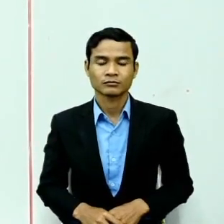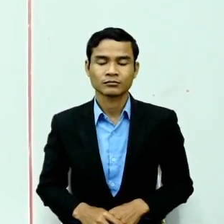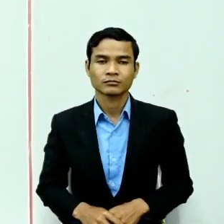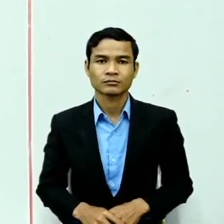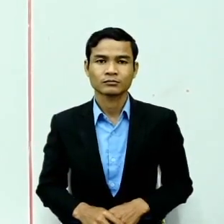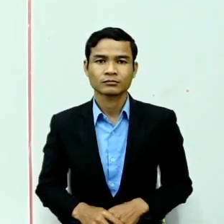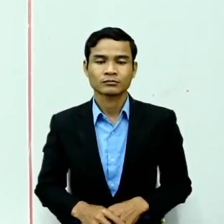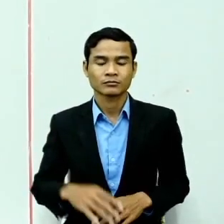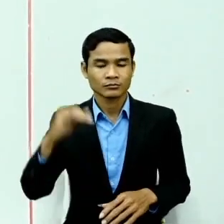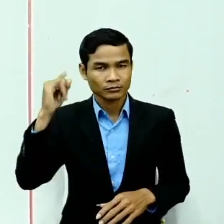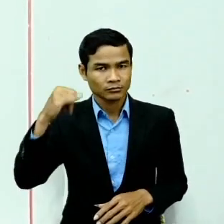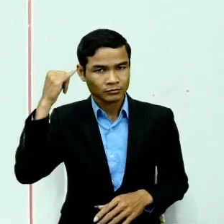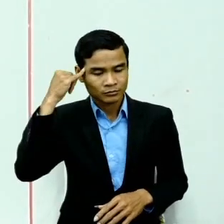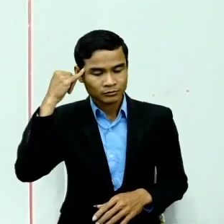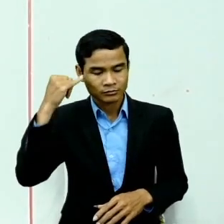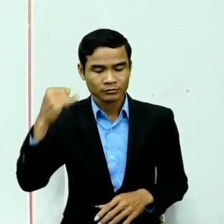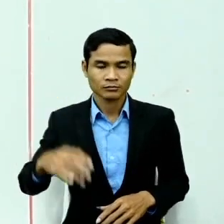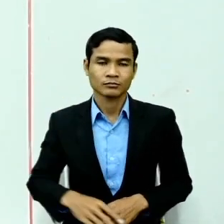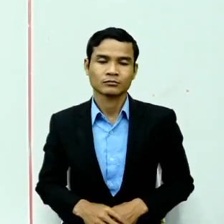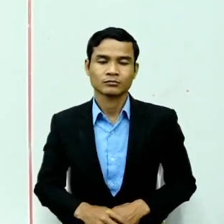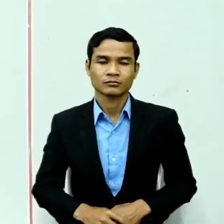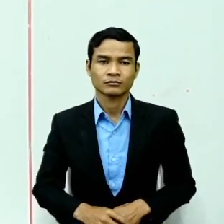trăm ngờ